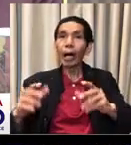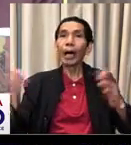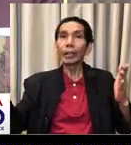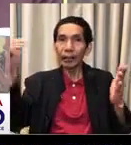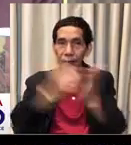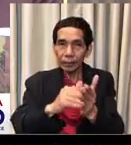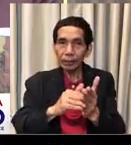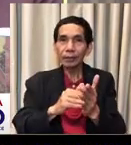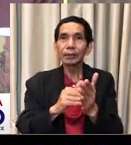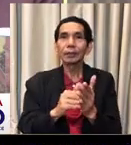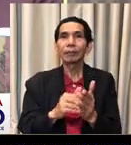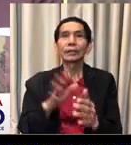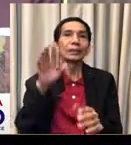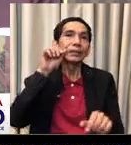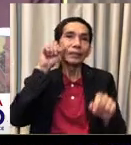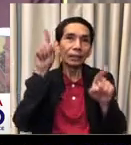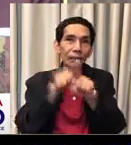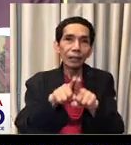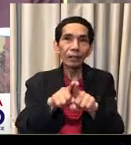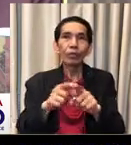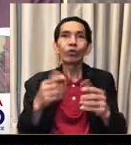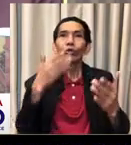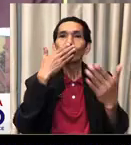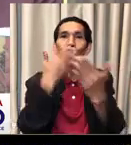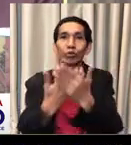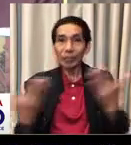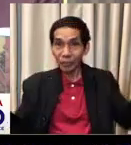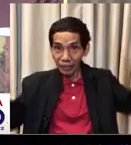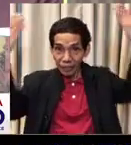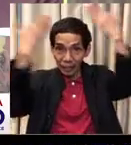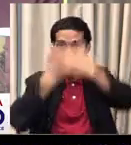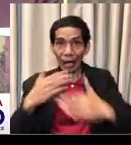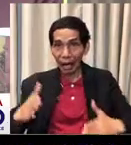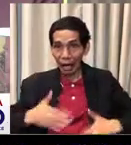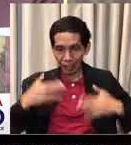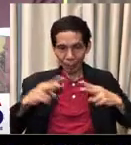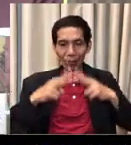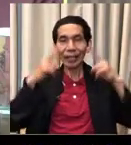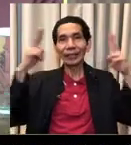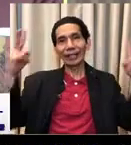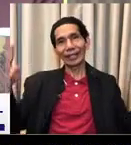ate, paalam na. Magandang gabi po sa inyo lahat. Happy Valentine.